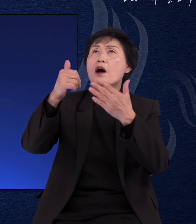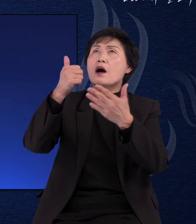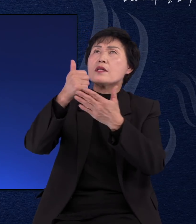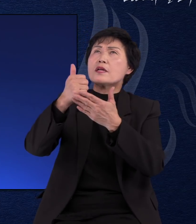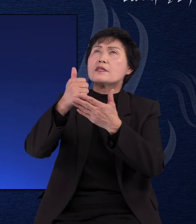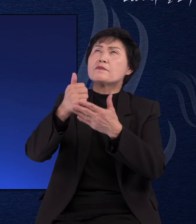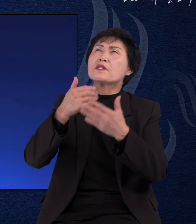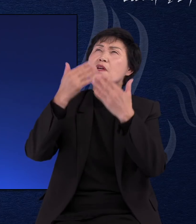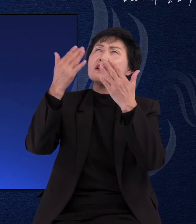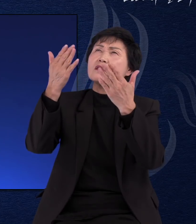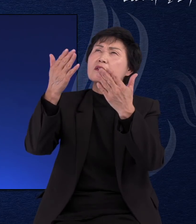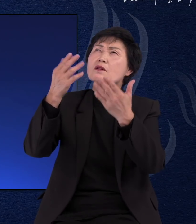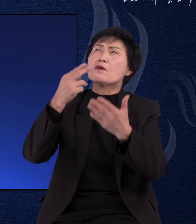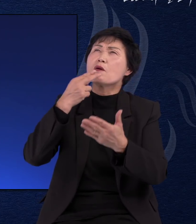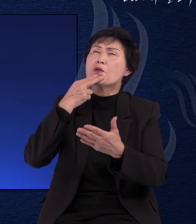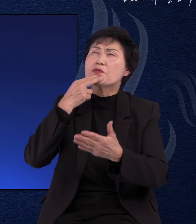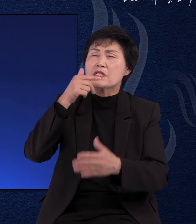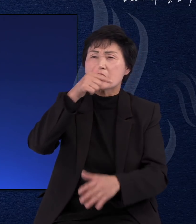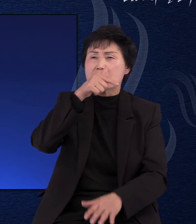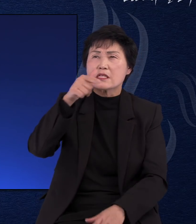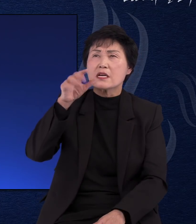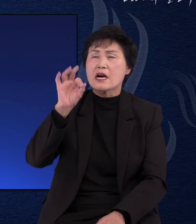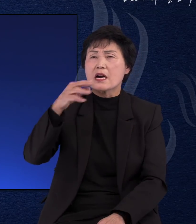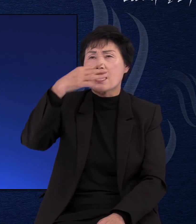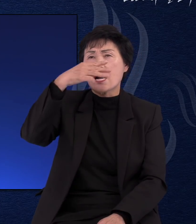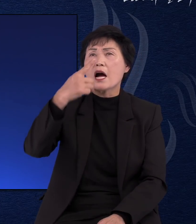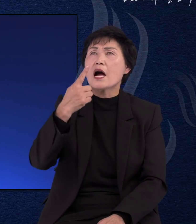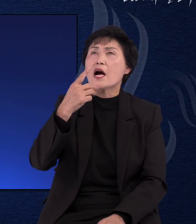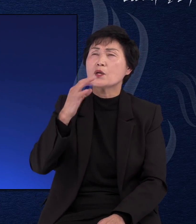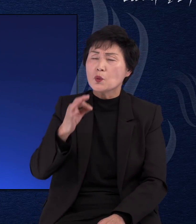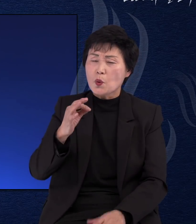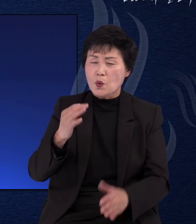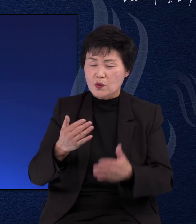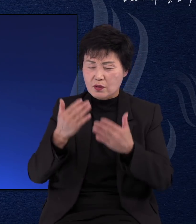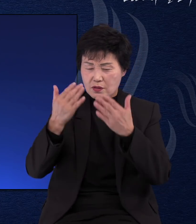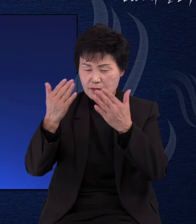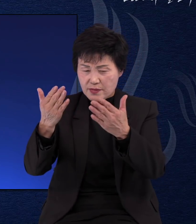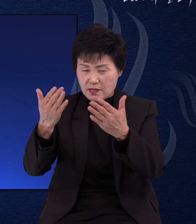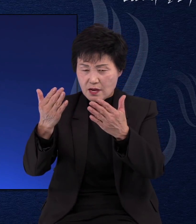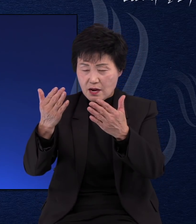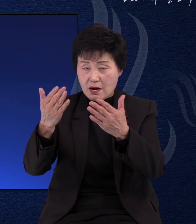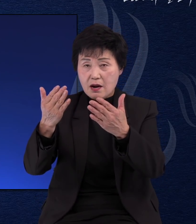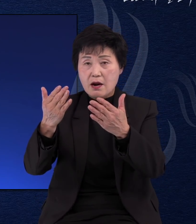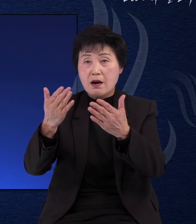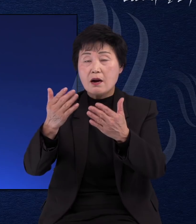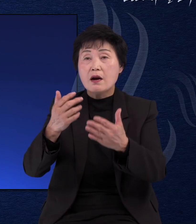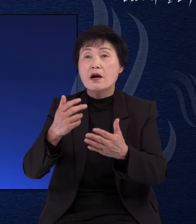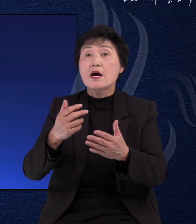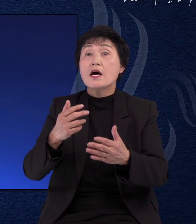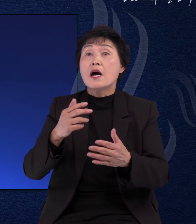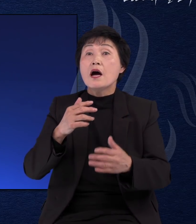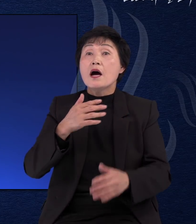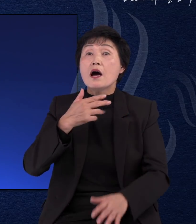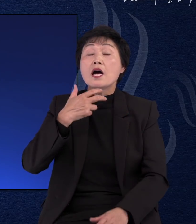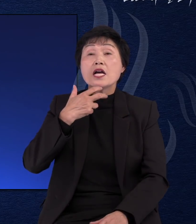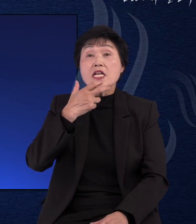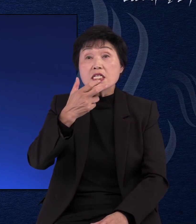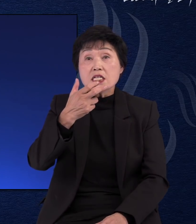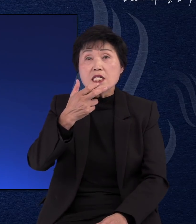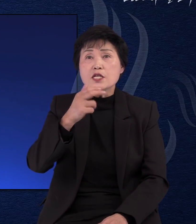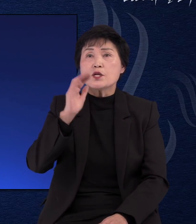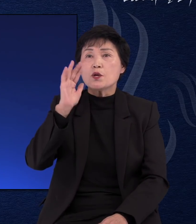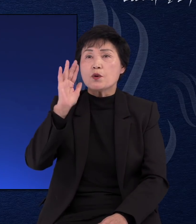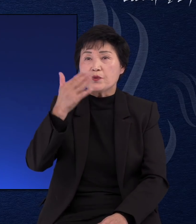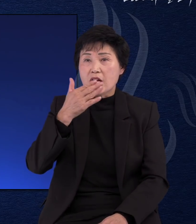김용호 집사. 70이 넘으신 어르신이 70 넘어 미국 오셔서 딸내집에 오셨다가 저를 통해 복음을